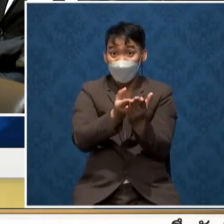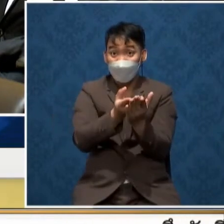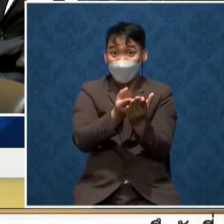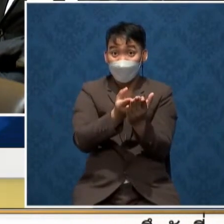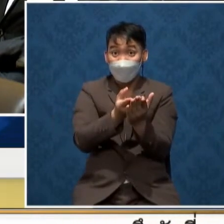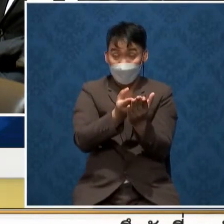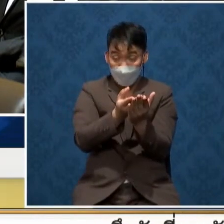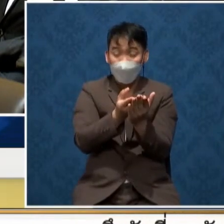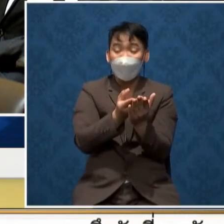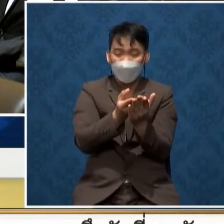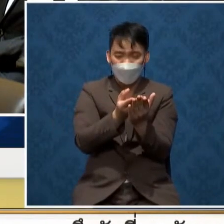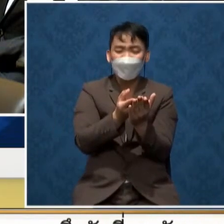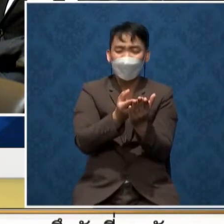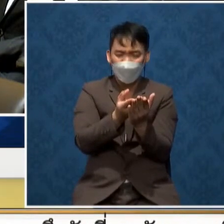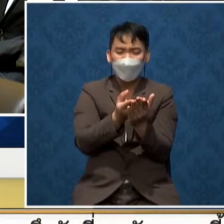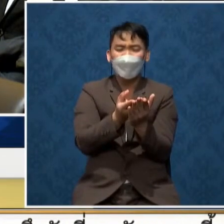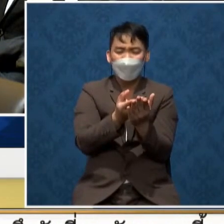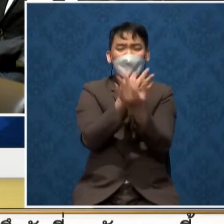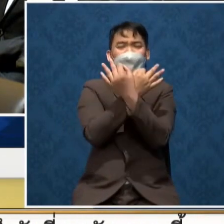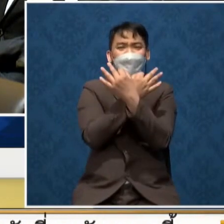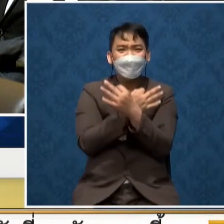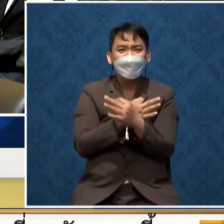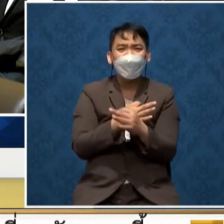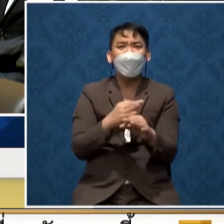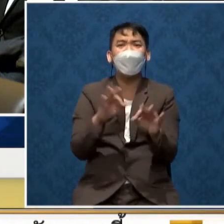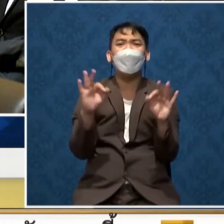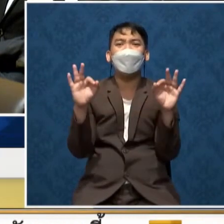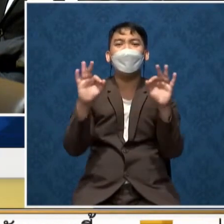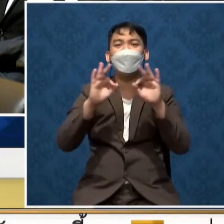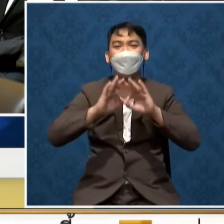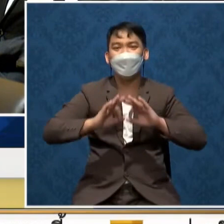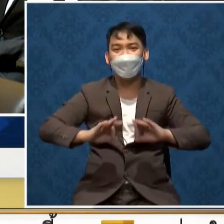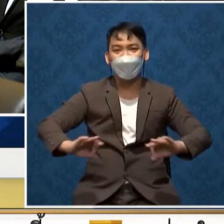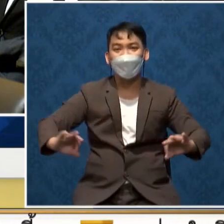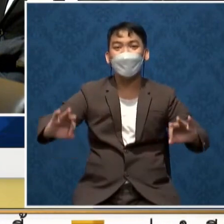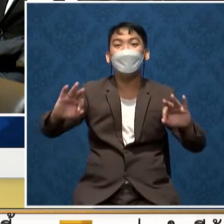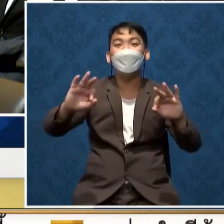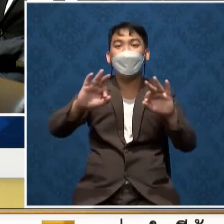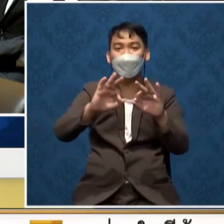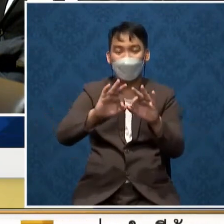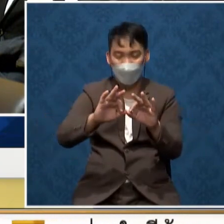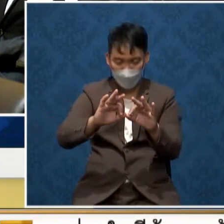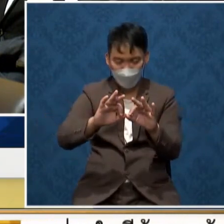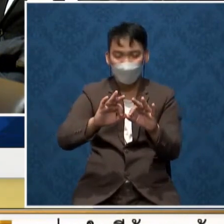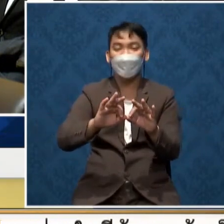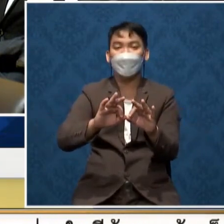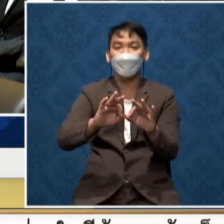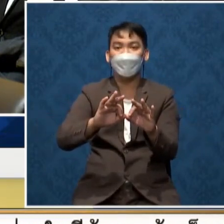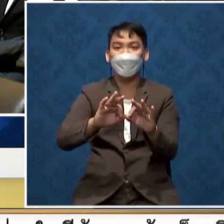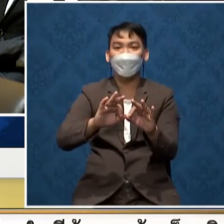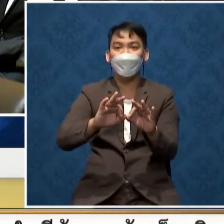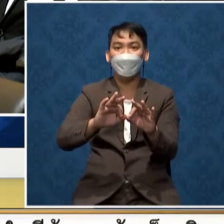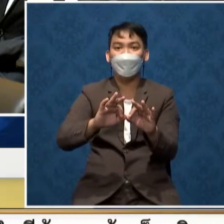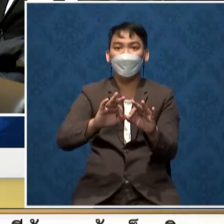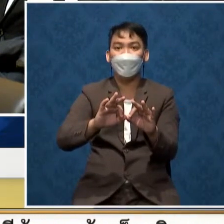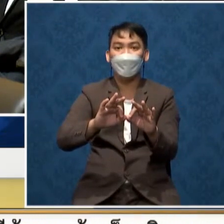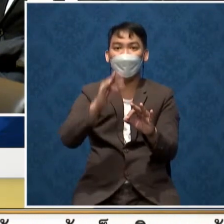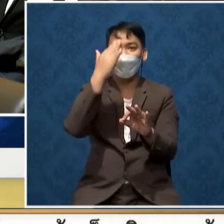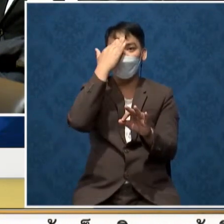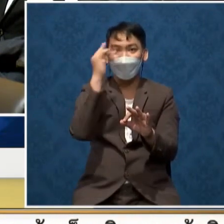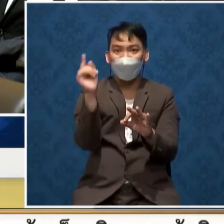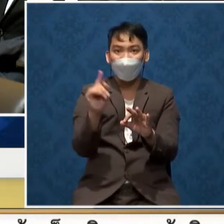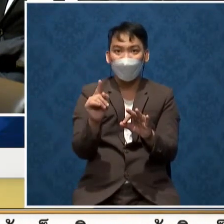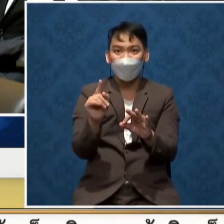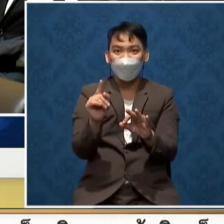ะนั้นเนี่ยความอิสระนะครับจำเป็นที่จะต้องมีอย่างสูงเพื่อได้มีการอำนวยความยุติธรรม